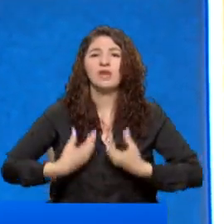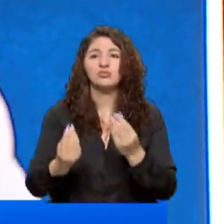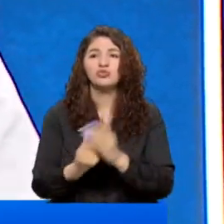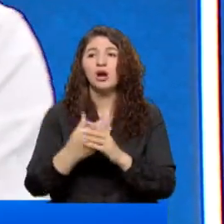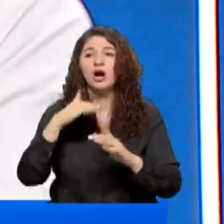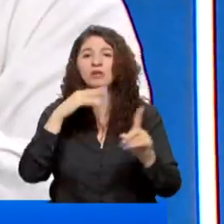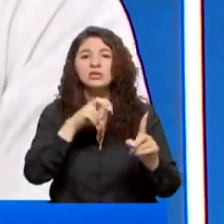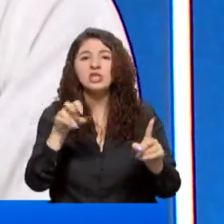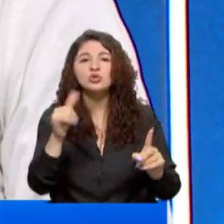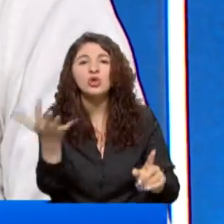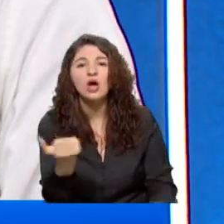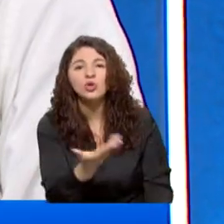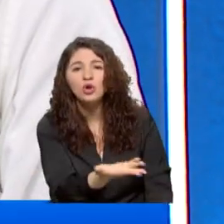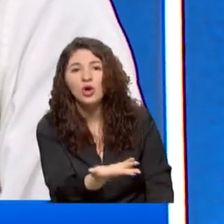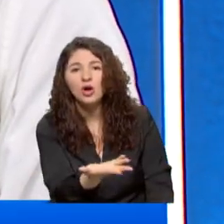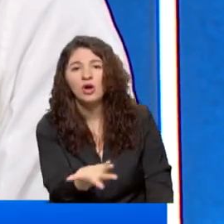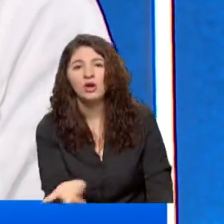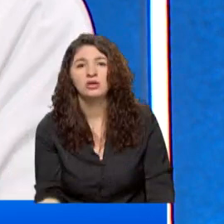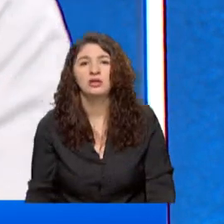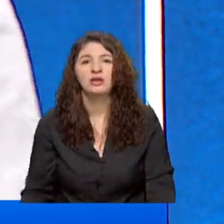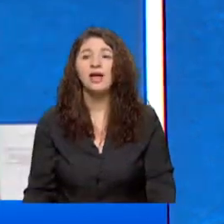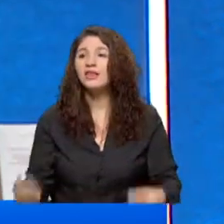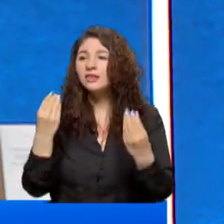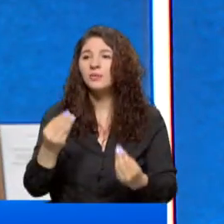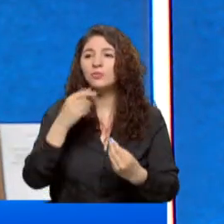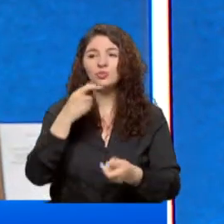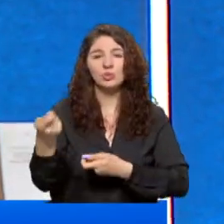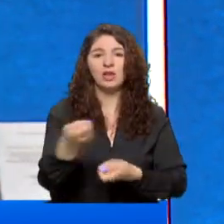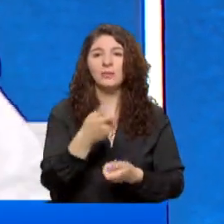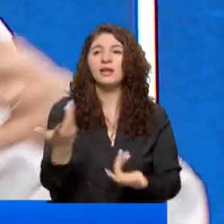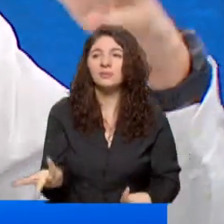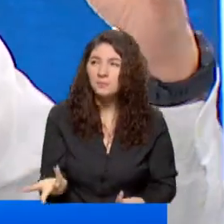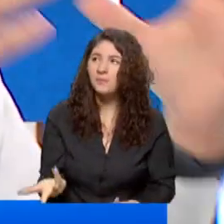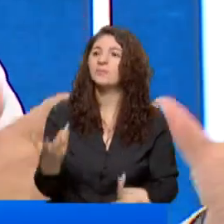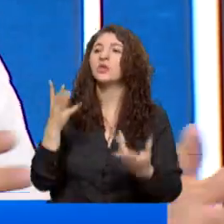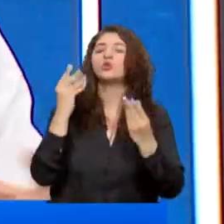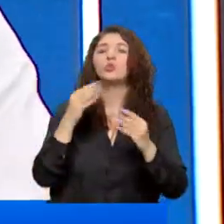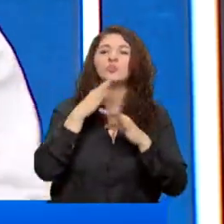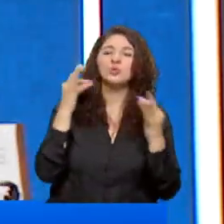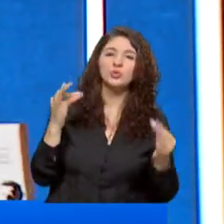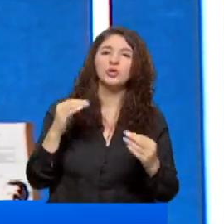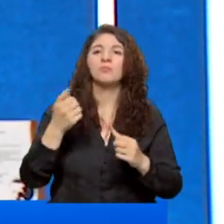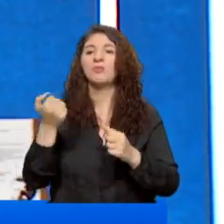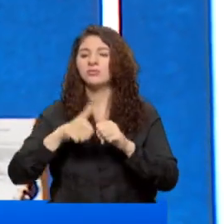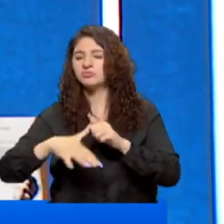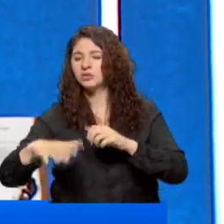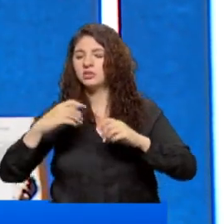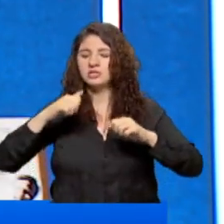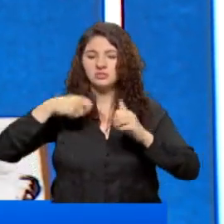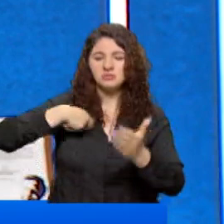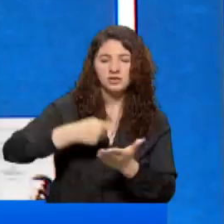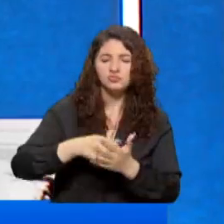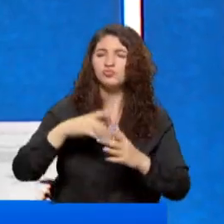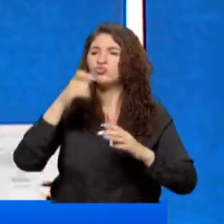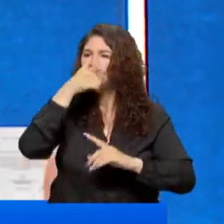verimi alıyor Avrupalı 800 kilo alıyor Bu Tamam sulama Yani evet çok mutluyum altyapı yatırımlarının